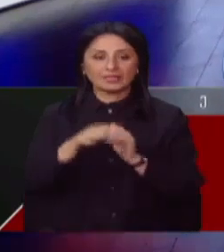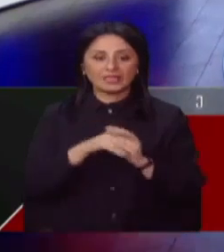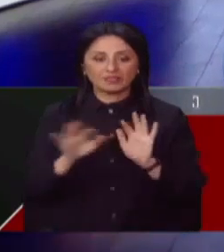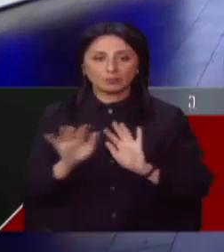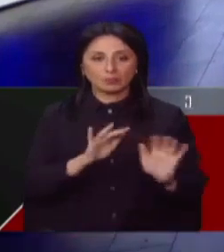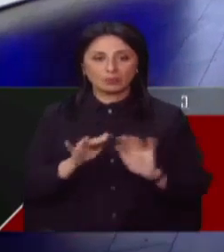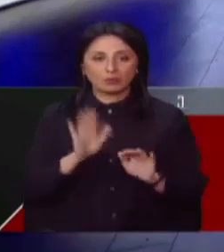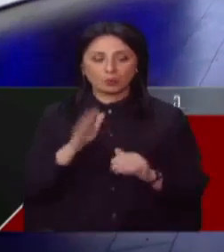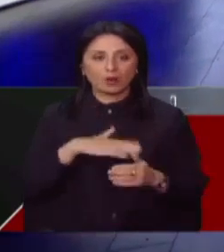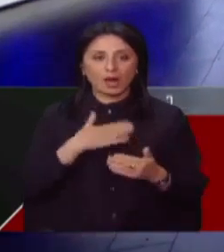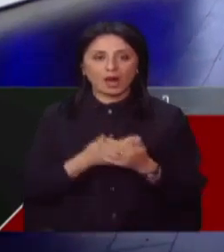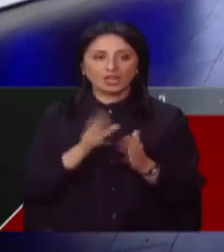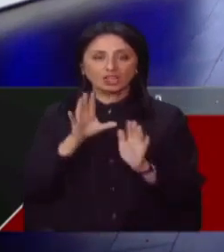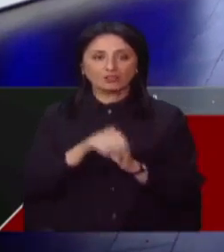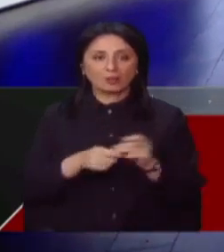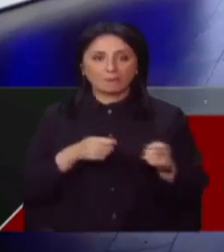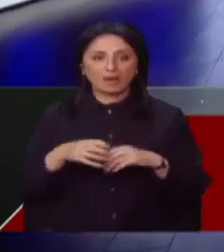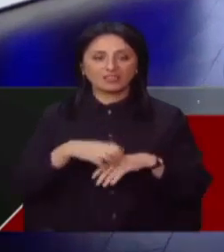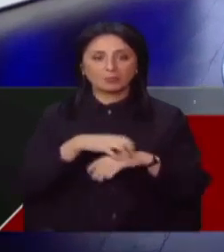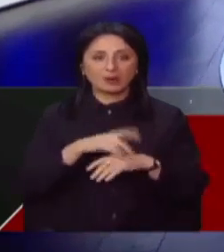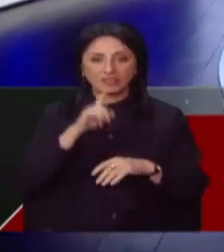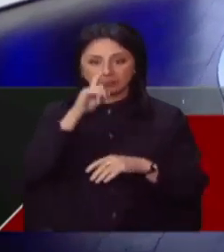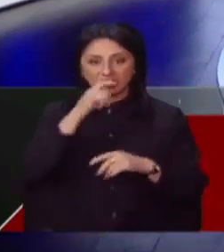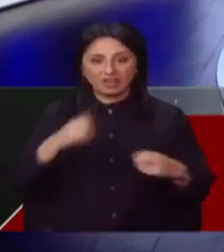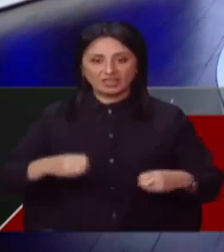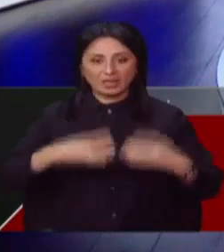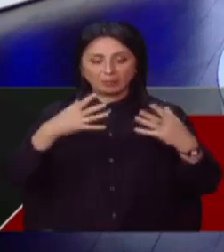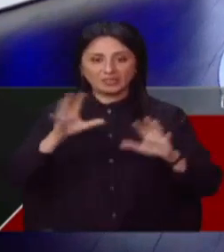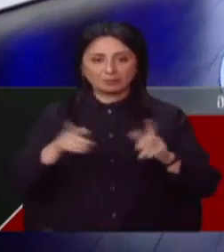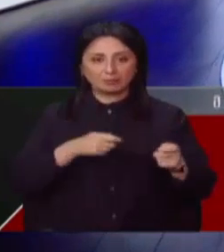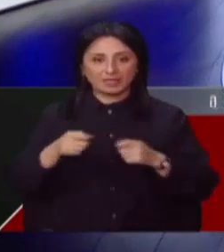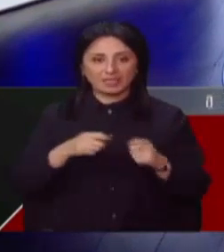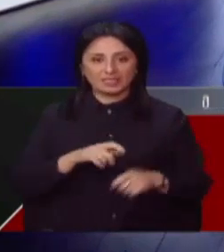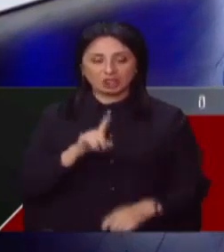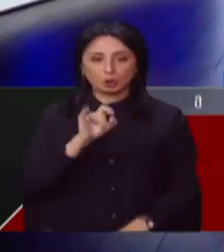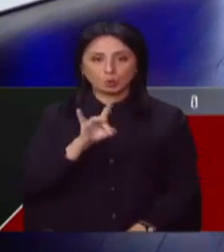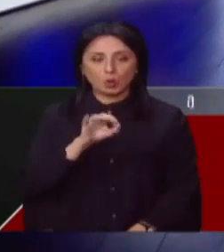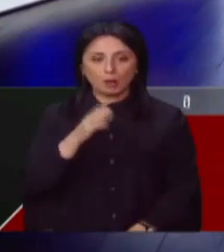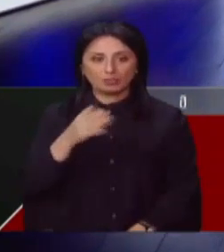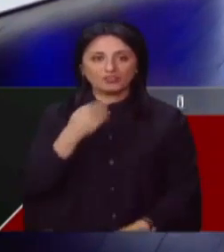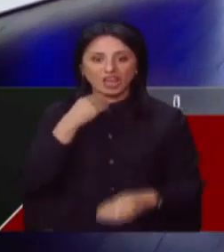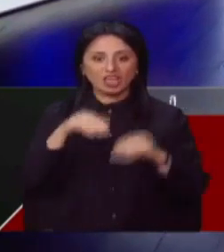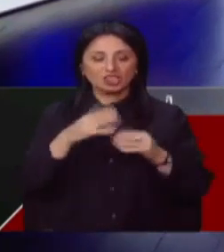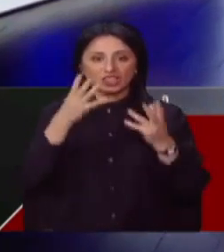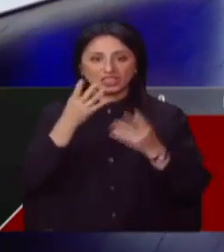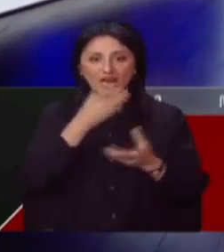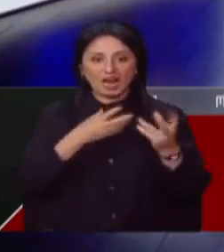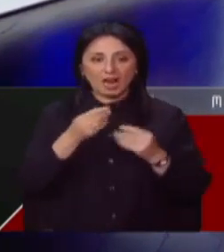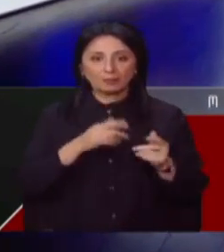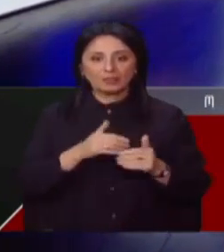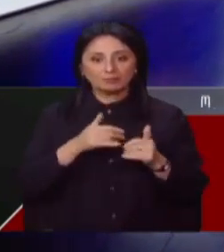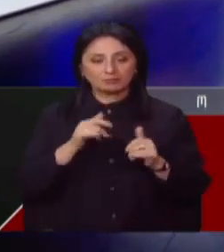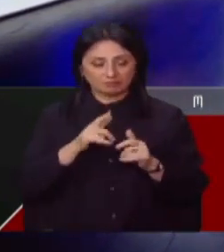საარჩევნო პროცესებში სულ უფრო აქტიურად ერთვება მმართველ პარტიასთან მწვავე დაპირისპირებული პრეზიდენტი. სალომე ზურაბიშვილი კენჭისყრის დღეს გაყალბების